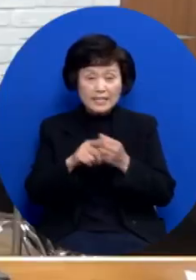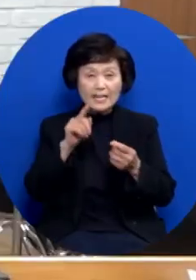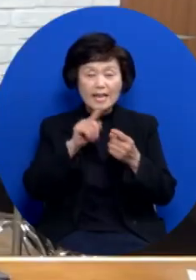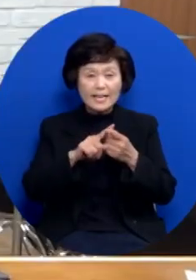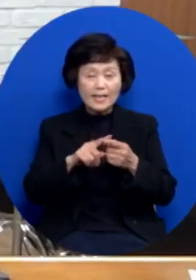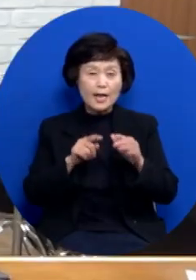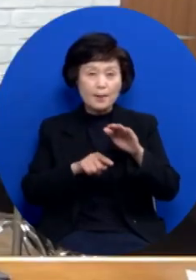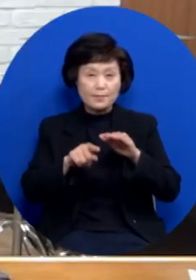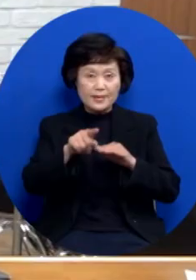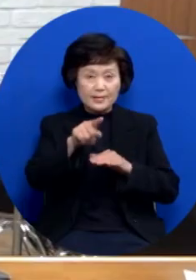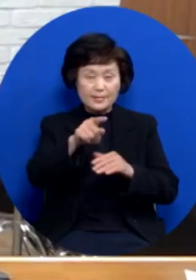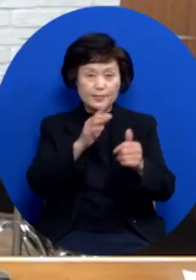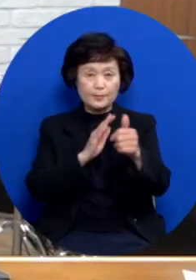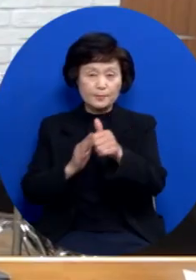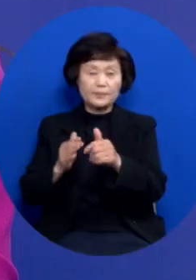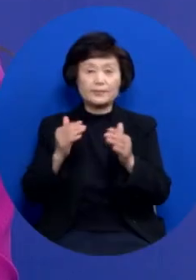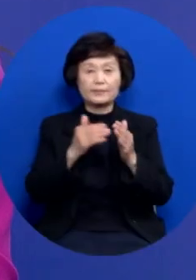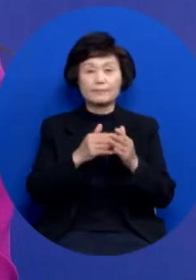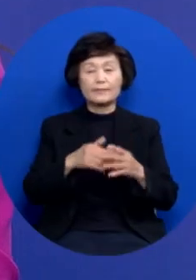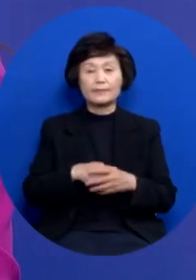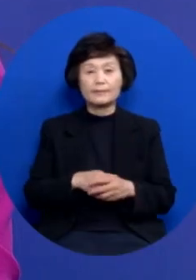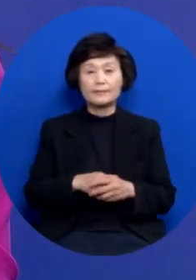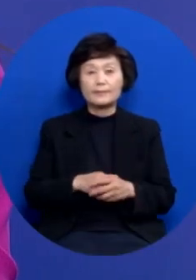것을 촉구했습니다.